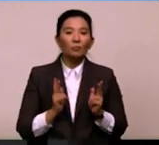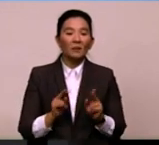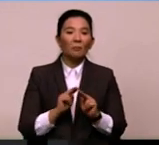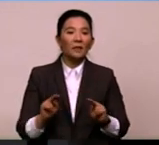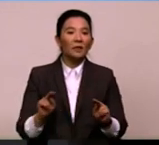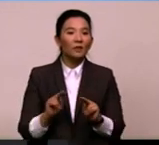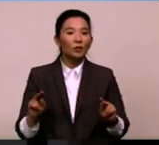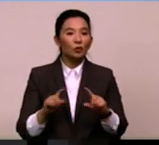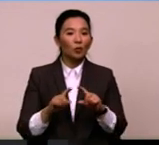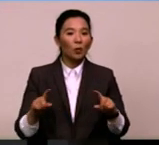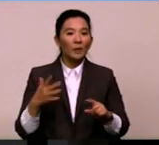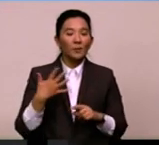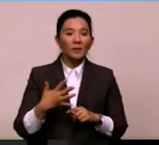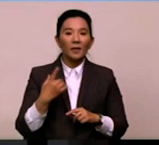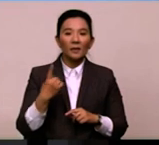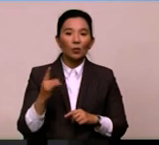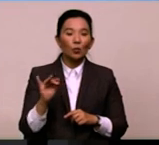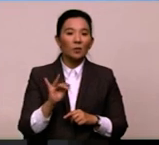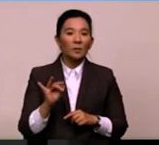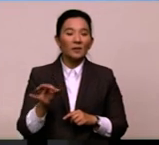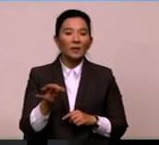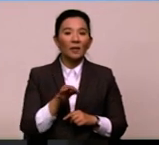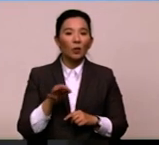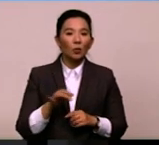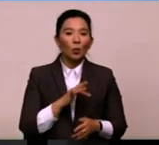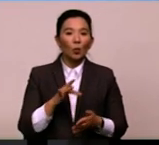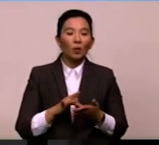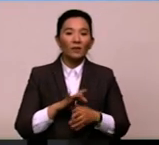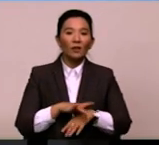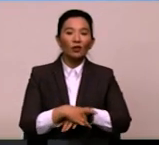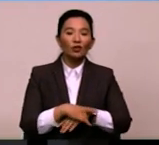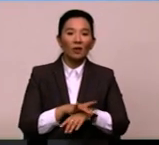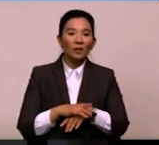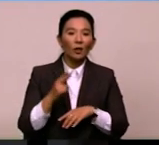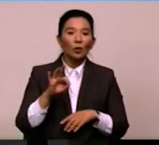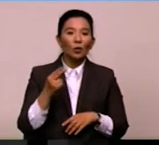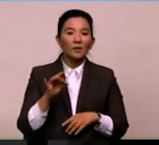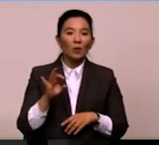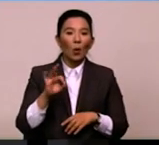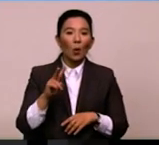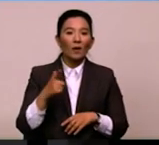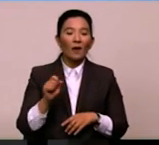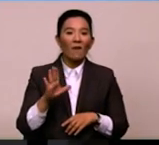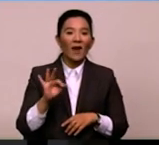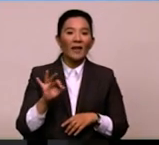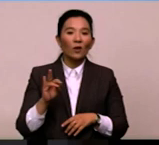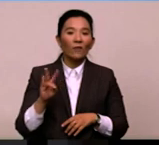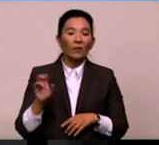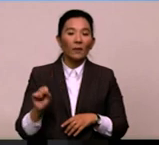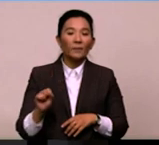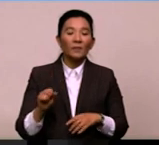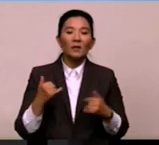преподаватель школы 51 Юнусабадского района города Ташкента, доценко Ольга Валерьевна.